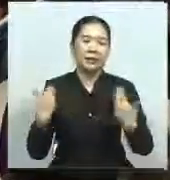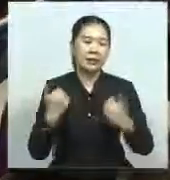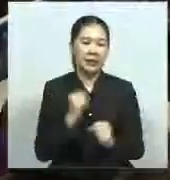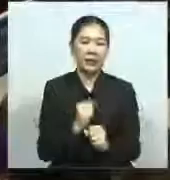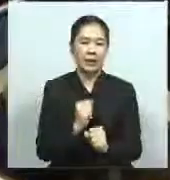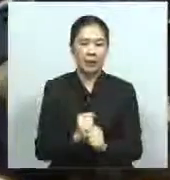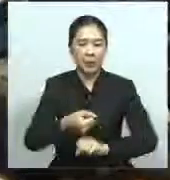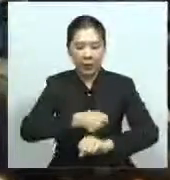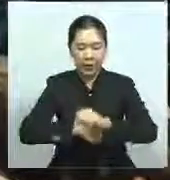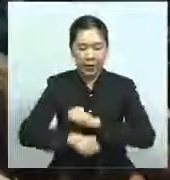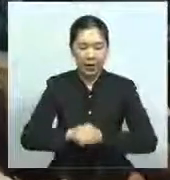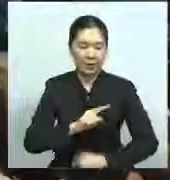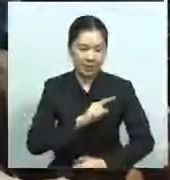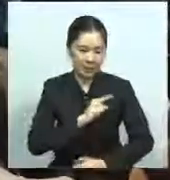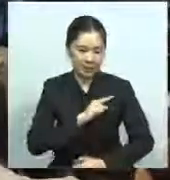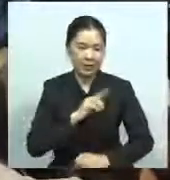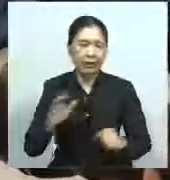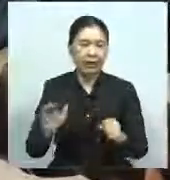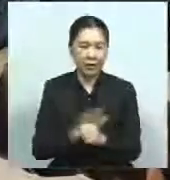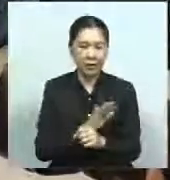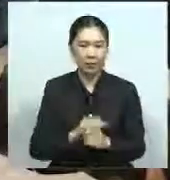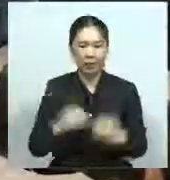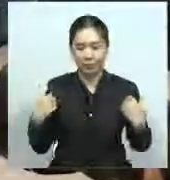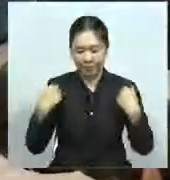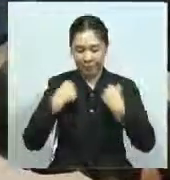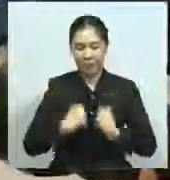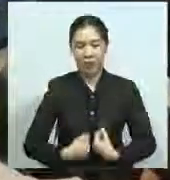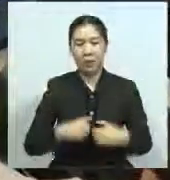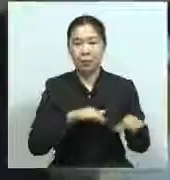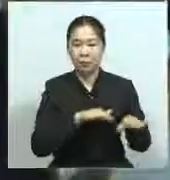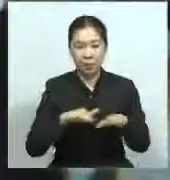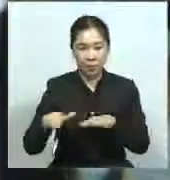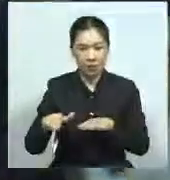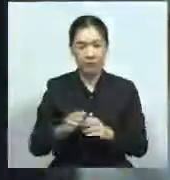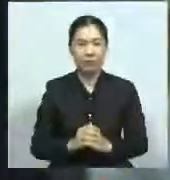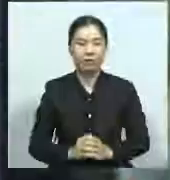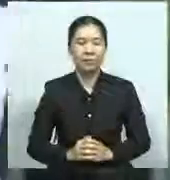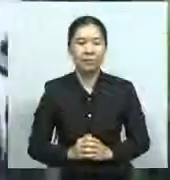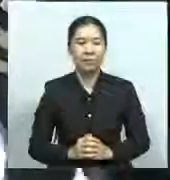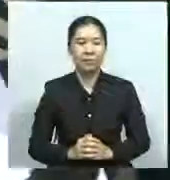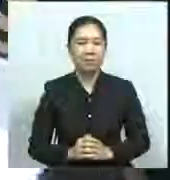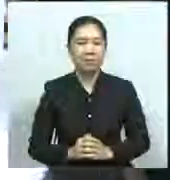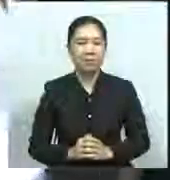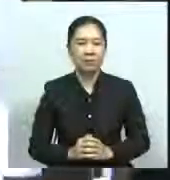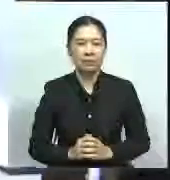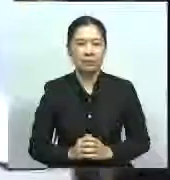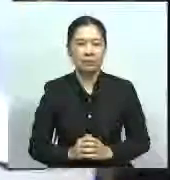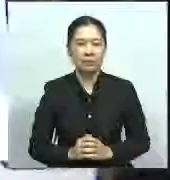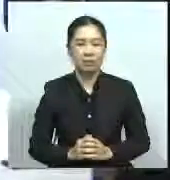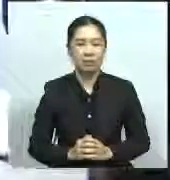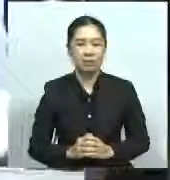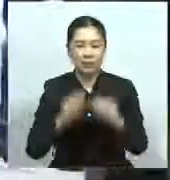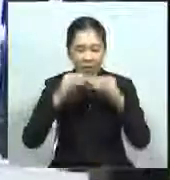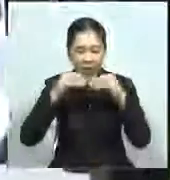ำหน้าที่อย่างเต็มที่ค่ะจะเห็นว่าทุกคนนั้นแต่งกายมาพร้อมที่จะร่วมพิธีครั้งสำคัญและนอกจากนี้ทุกคนก็สีหน้